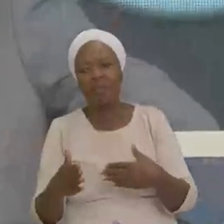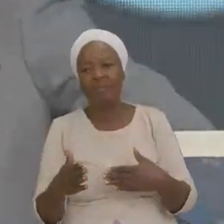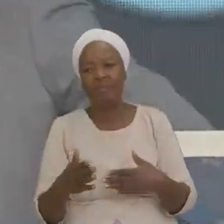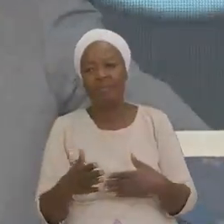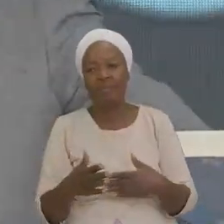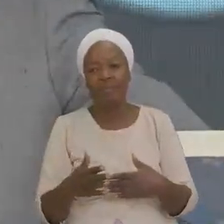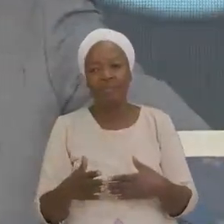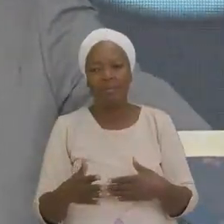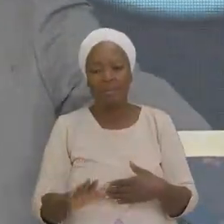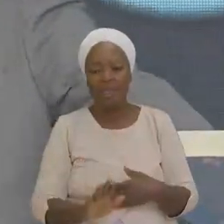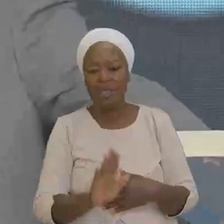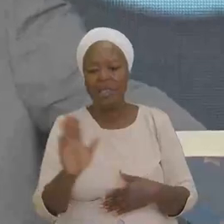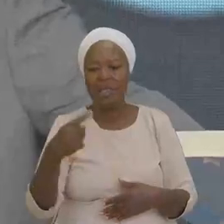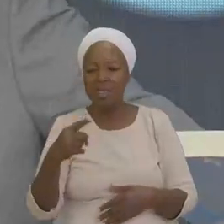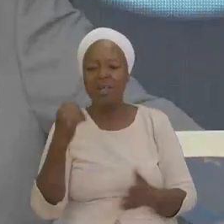Une semaine après,